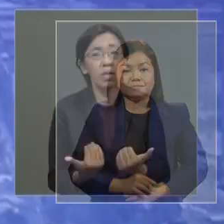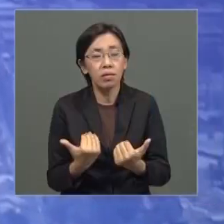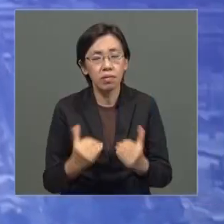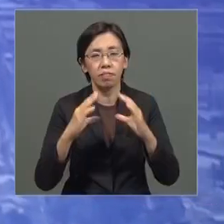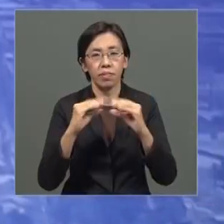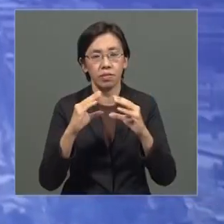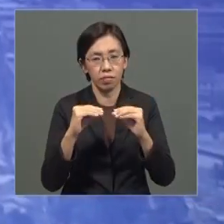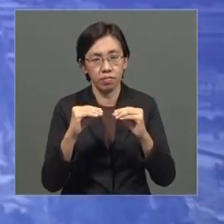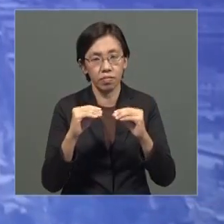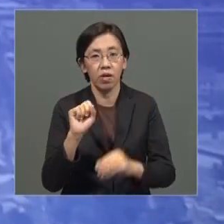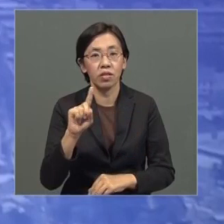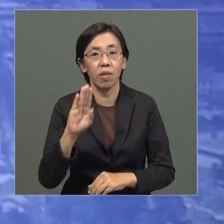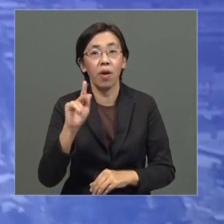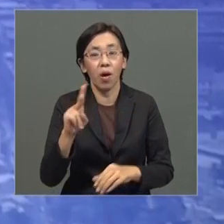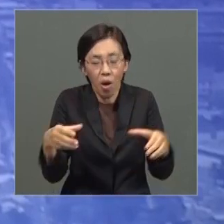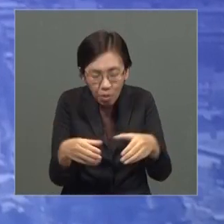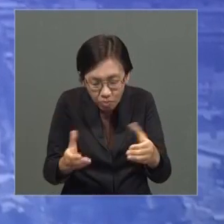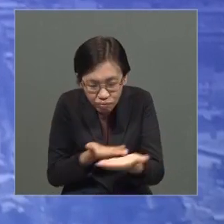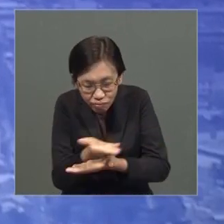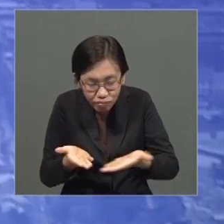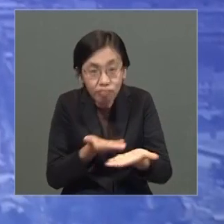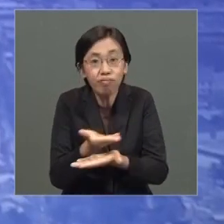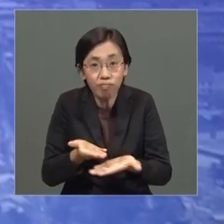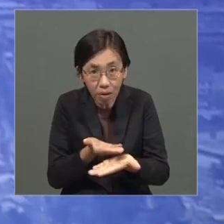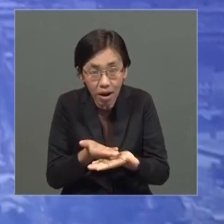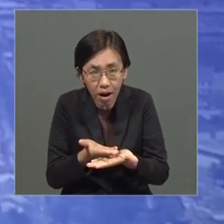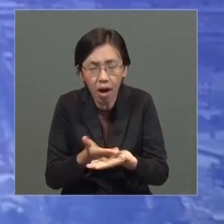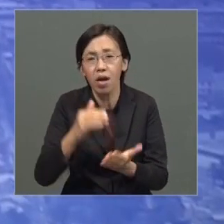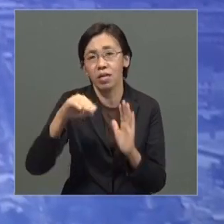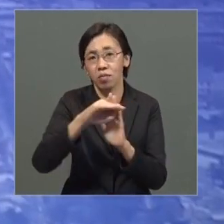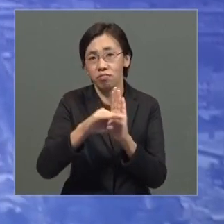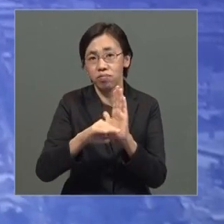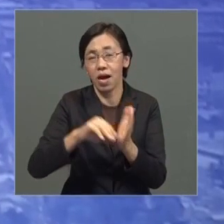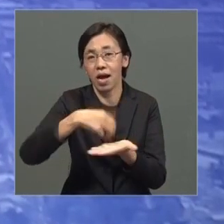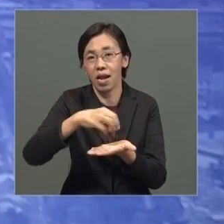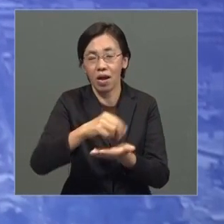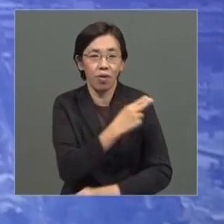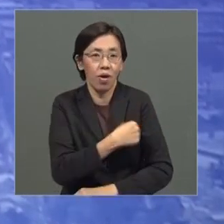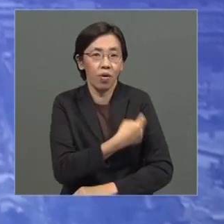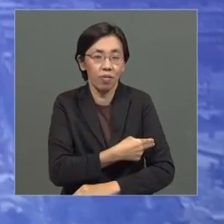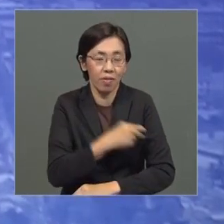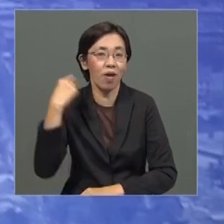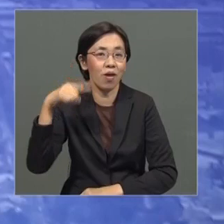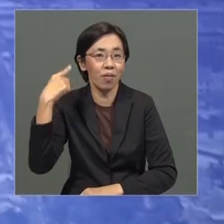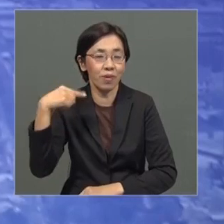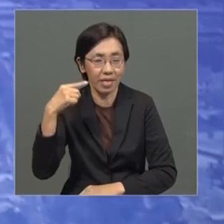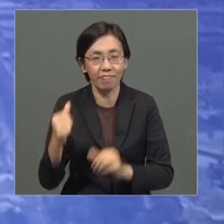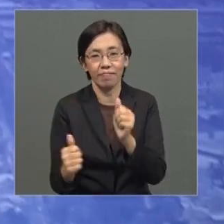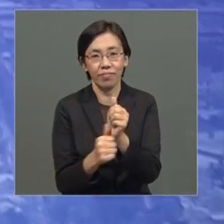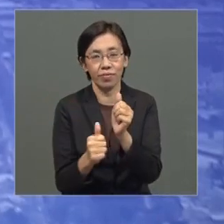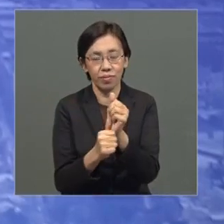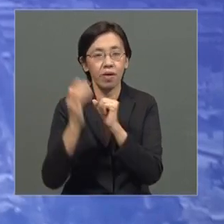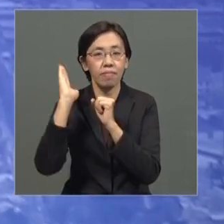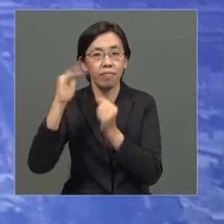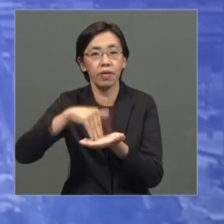ประชุมในส่วนของสบคชุดเล็กค่ะในเรื่องของรายละเอียดนะคะเรียนเชิญทางแพทย์หญิงอภิสมัยศรีรังสรรค์ผู้ช่วยโฆษกสบ